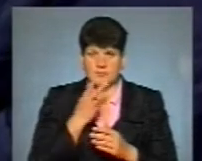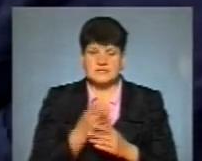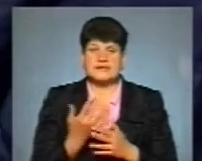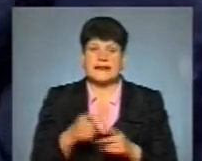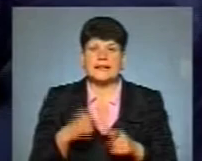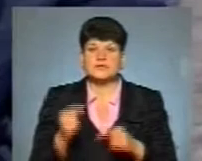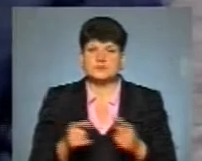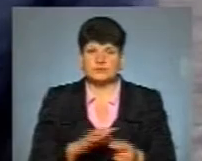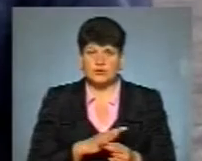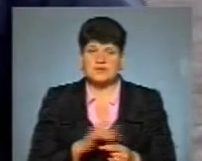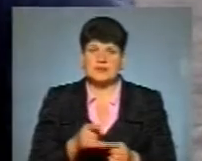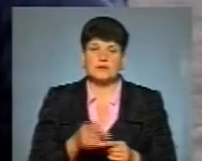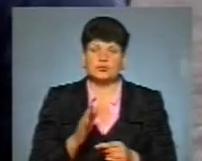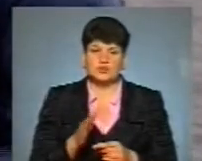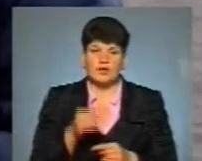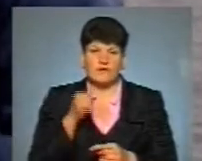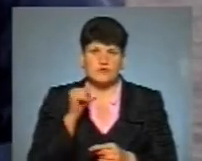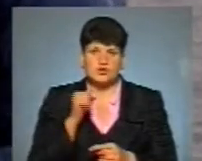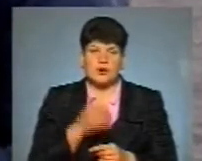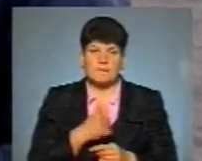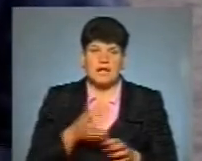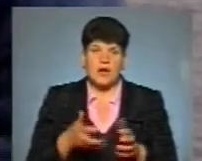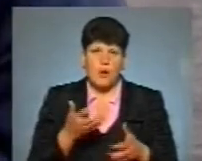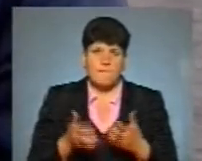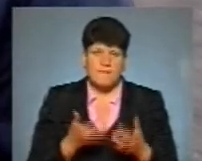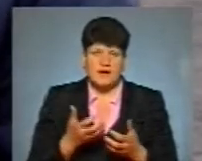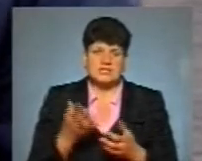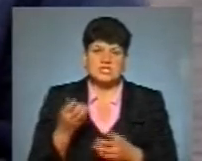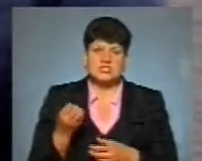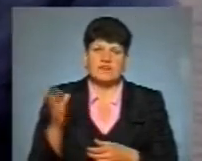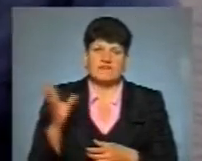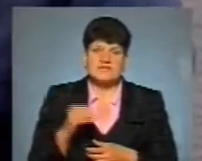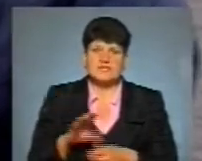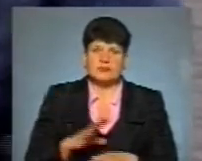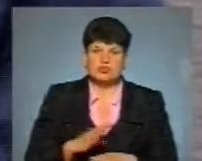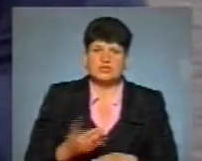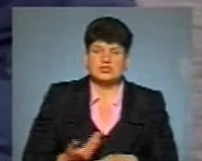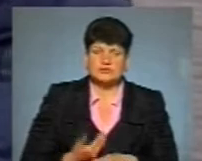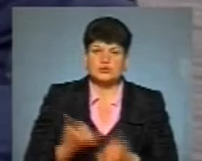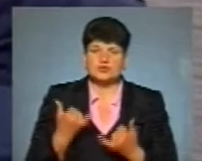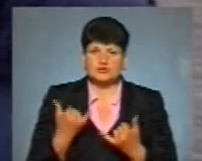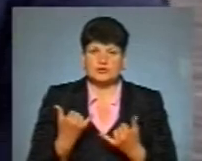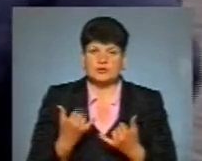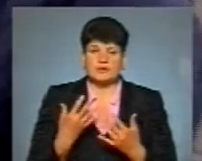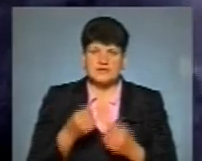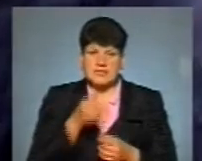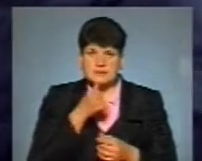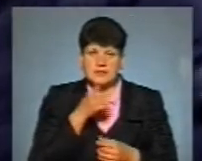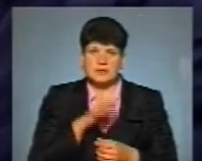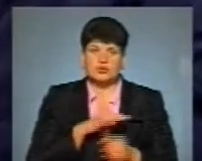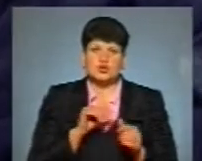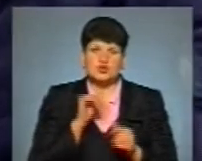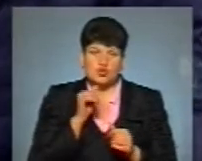мав, оце він буде. А вчора ми копали його, то ще всі були живі, то сьогодні ми вже от, були експерти з цукрового